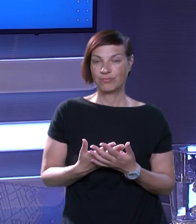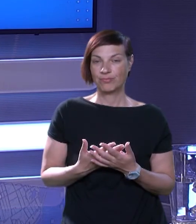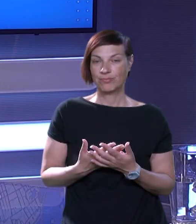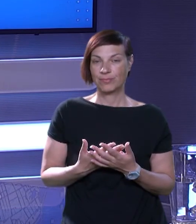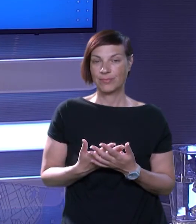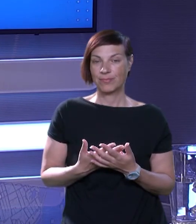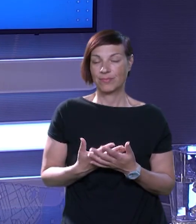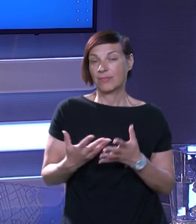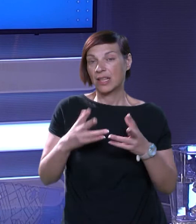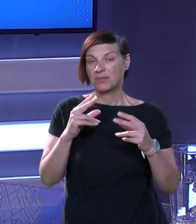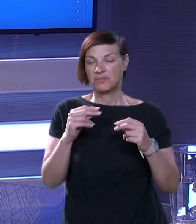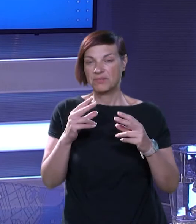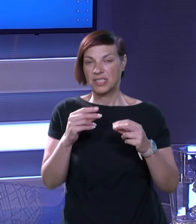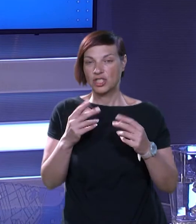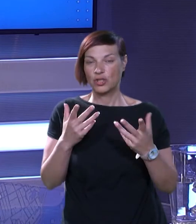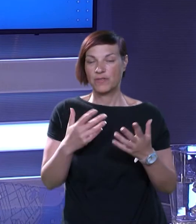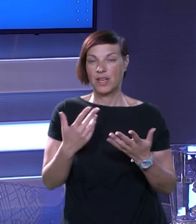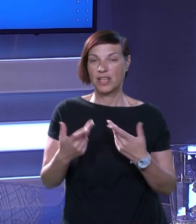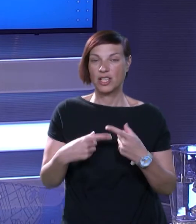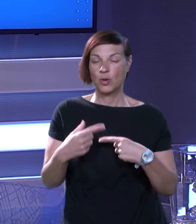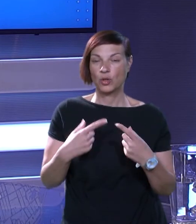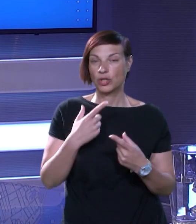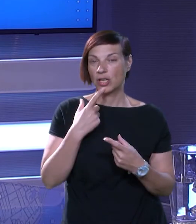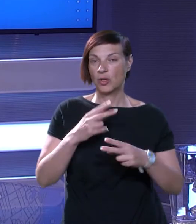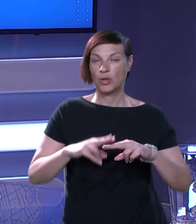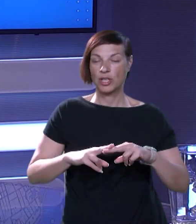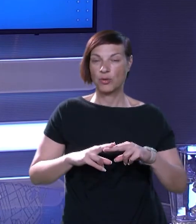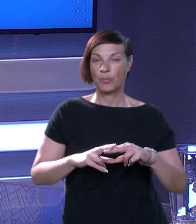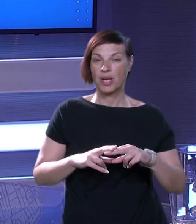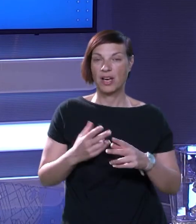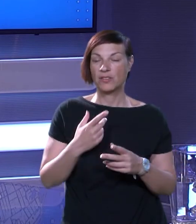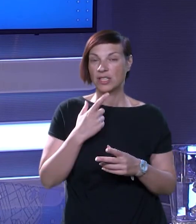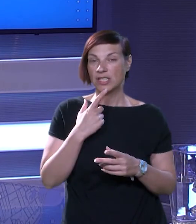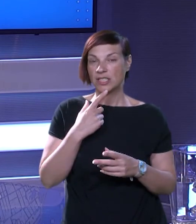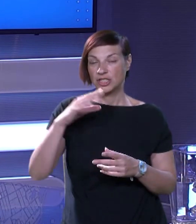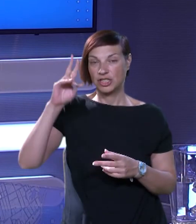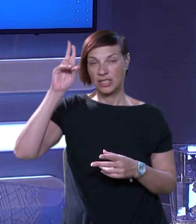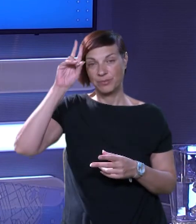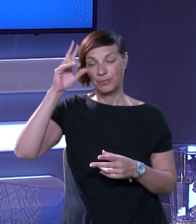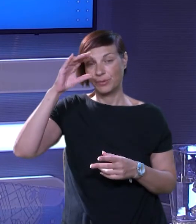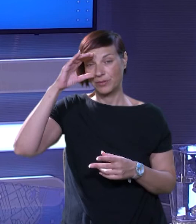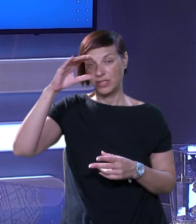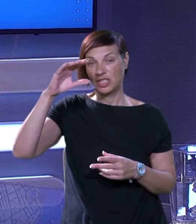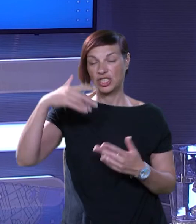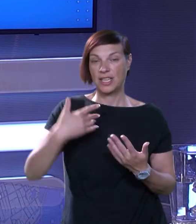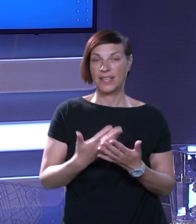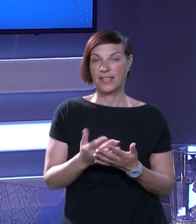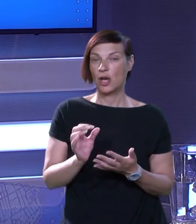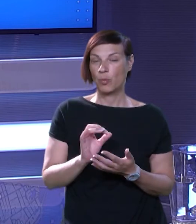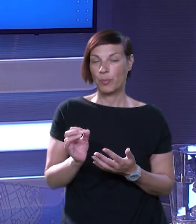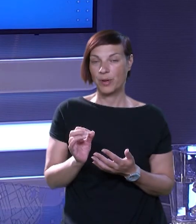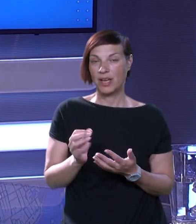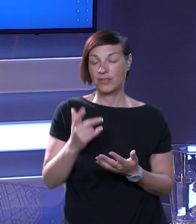da se polemiziraju oko toga ko je u pravu, oko toga čija perspektiva je